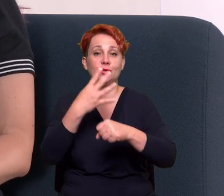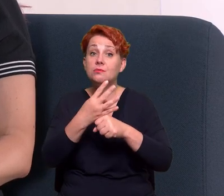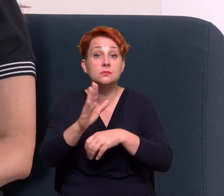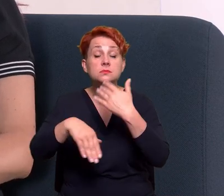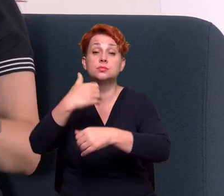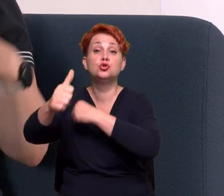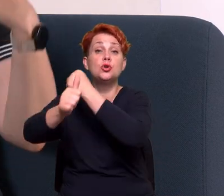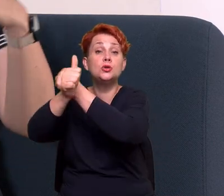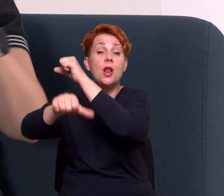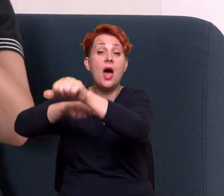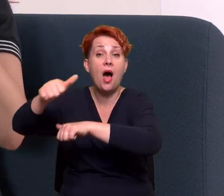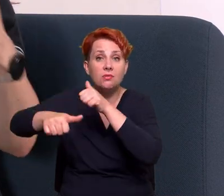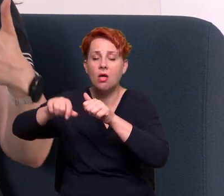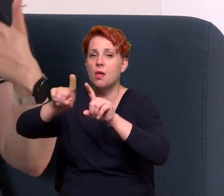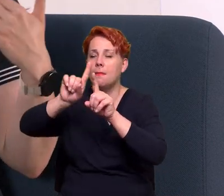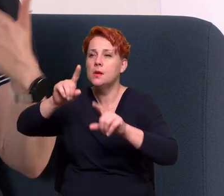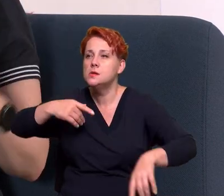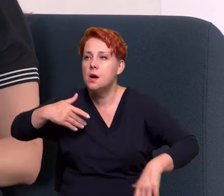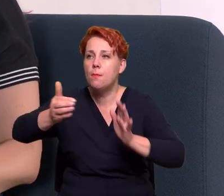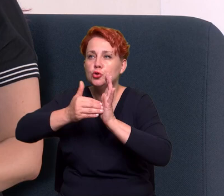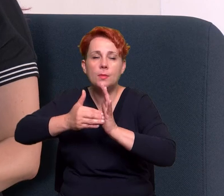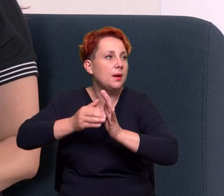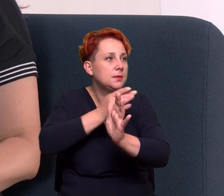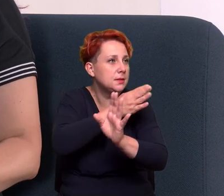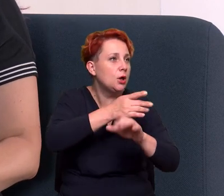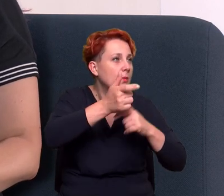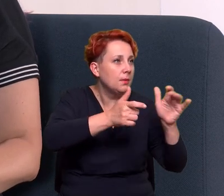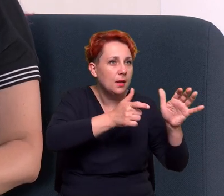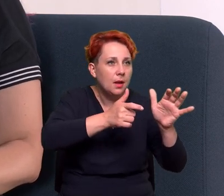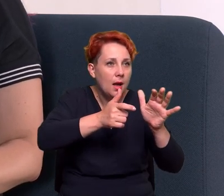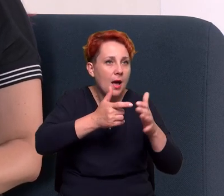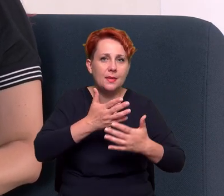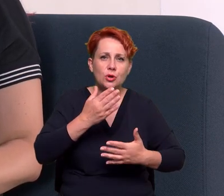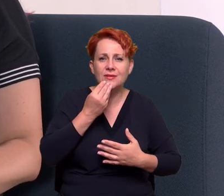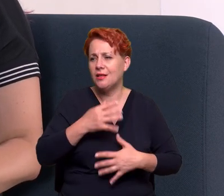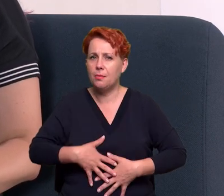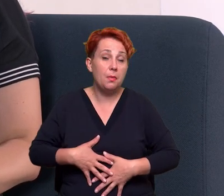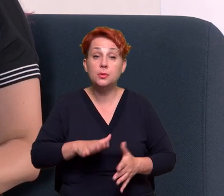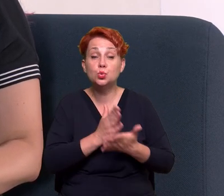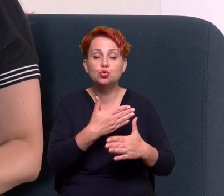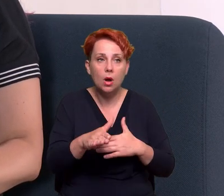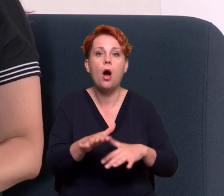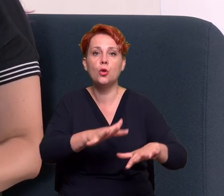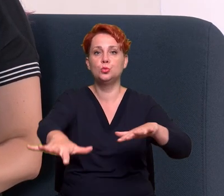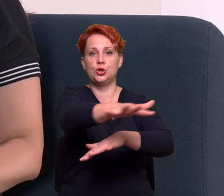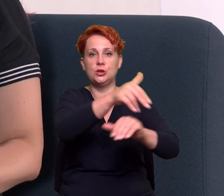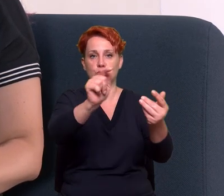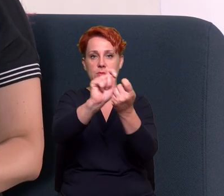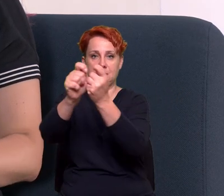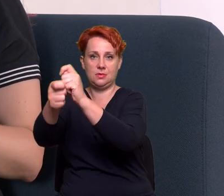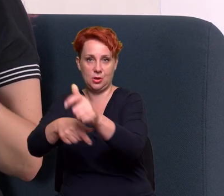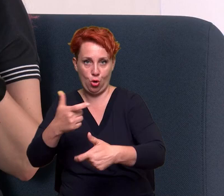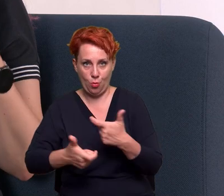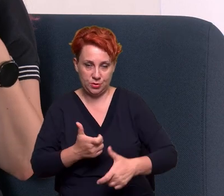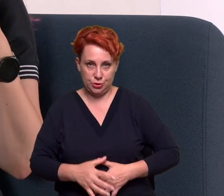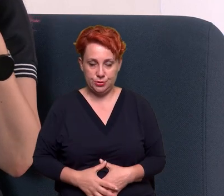lata 60., kiedy też te pierwsze potrzeby zostały zaspokojone i można było zająć się też tą modyfikacją przestrzeni publicznej.